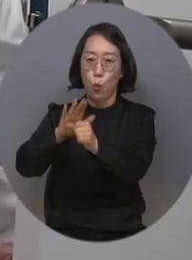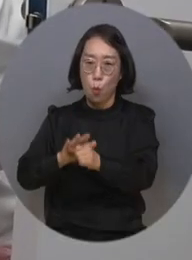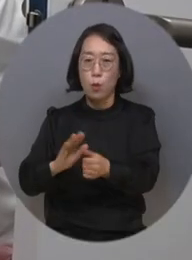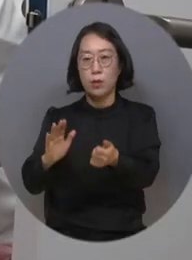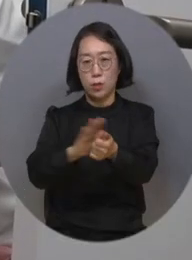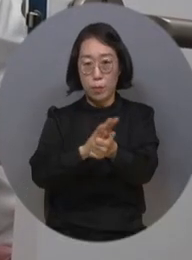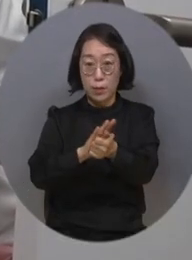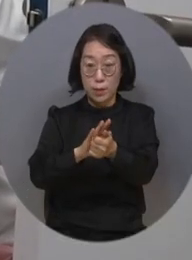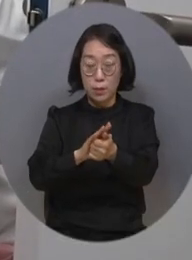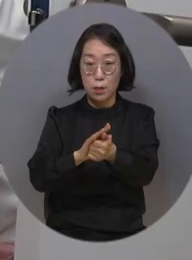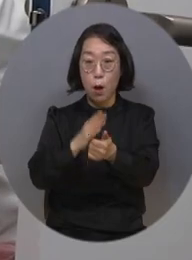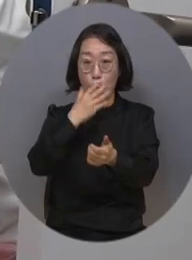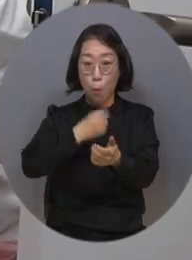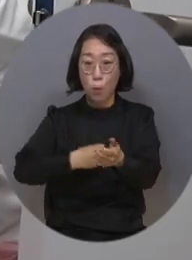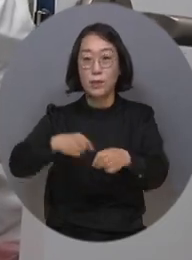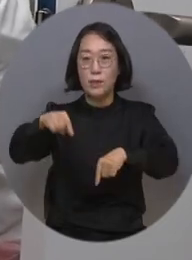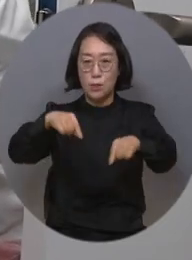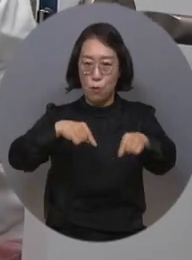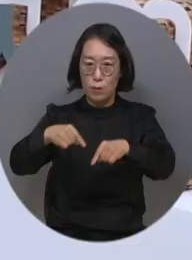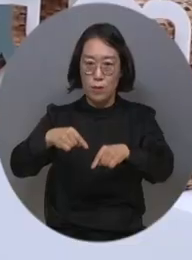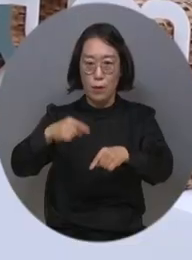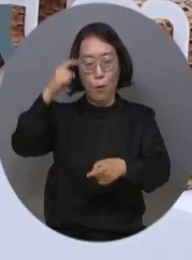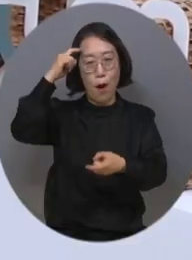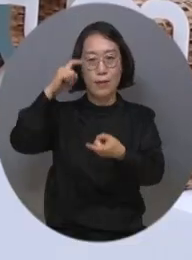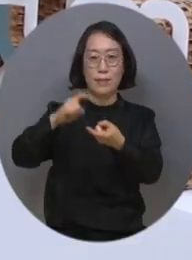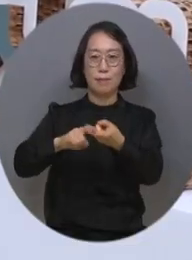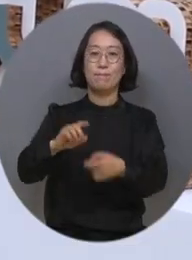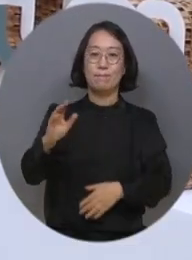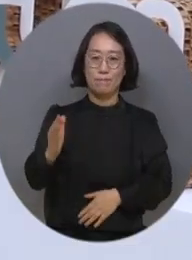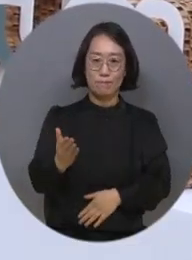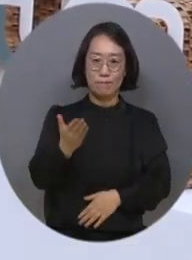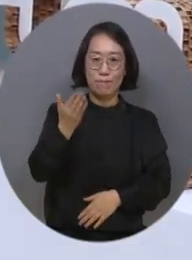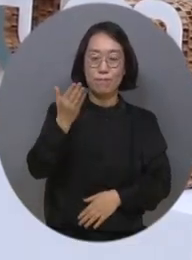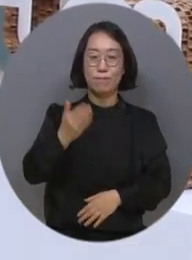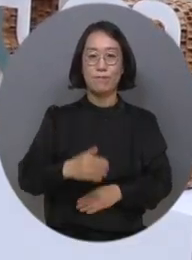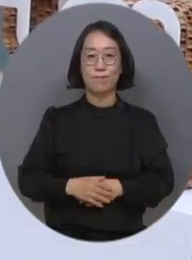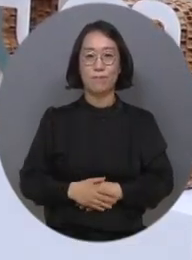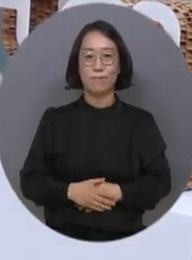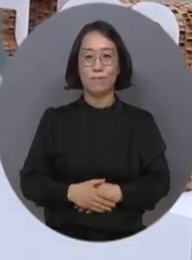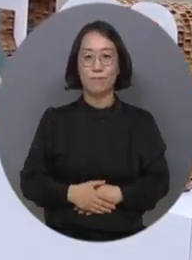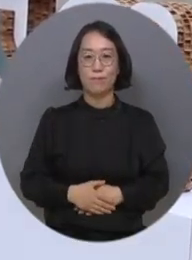전남도의 복지 정책이 주목됩니다. 복지TV 뉴스 김정현입니다.